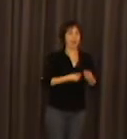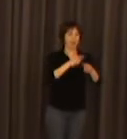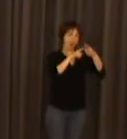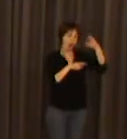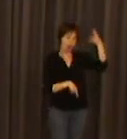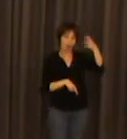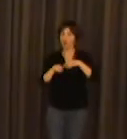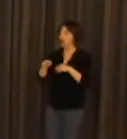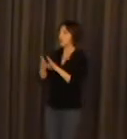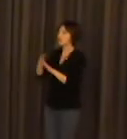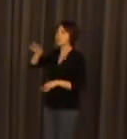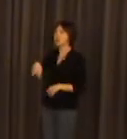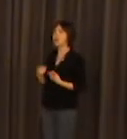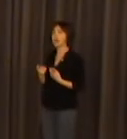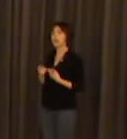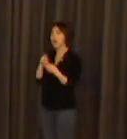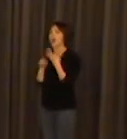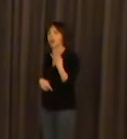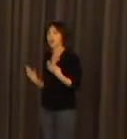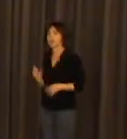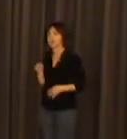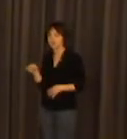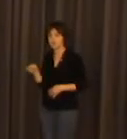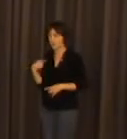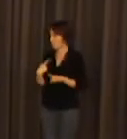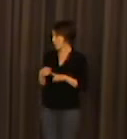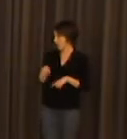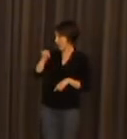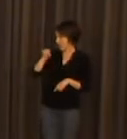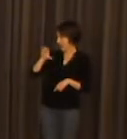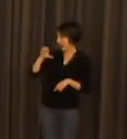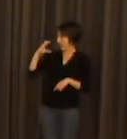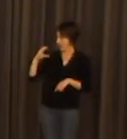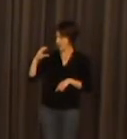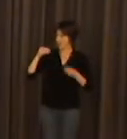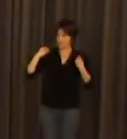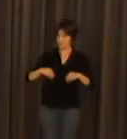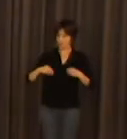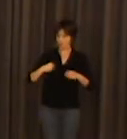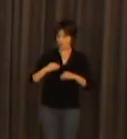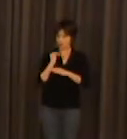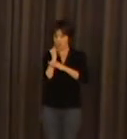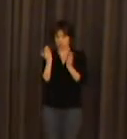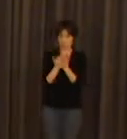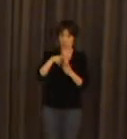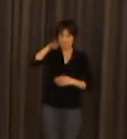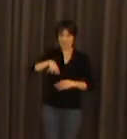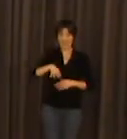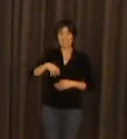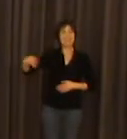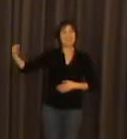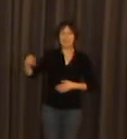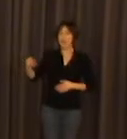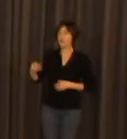catalana des de l'Institut d'Estudis Catalans. Per què des de l'Institut d'Estudis Catalans? Des de l'Institut d'Estudis Catalans perquè la pròpia llei